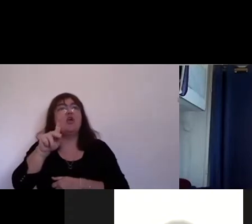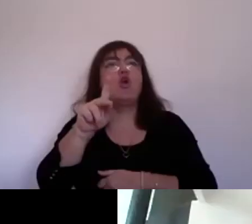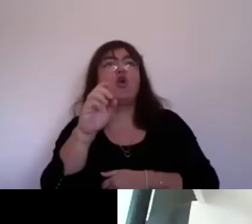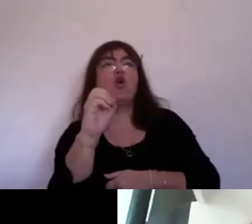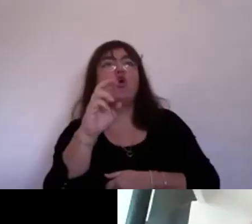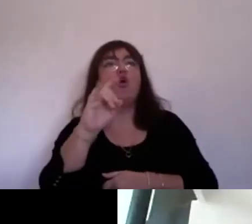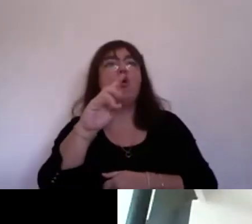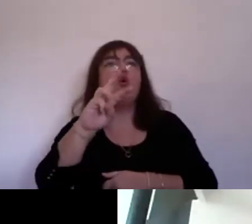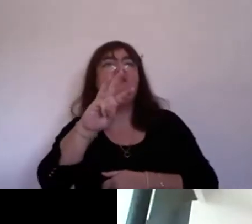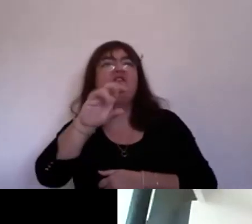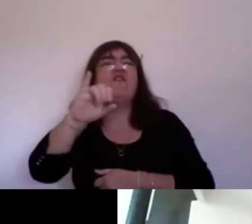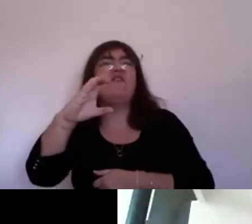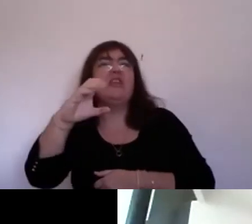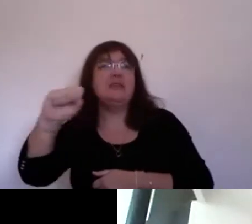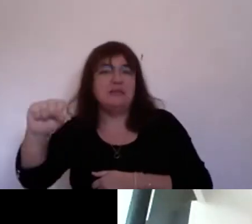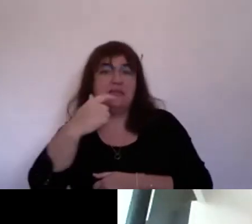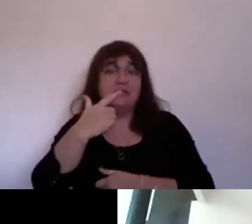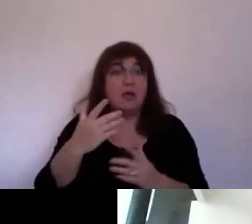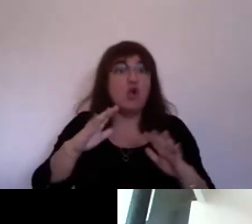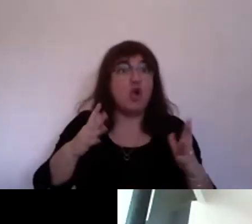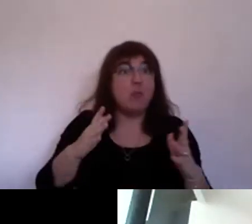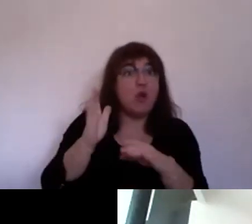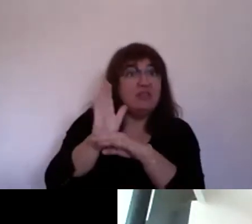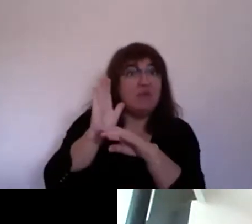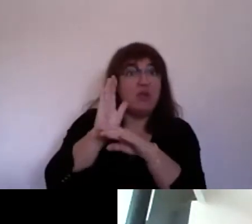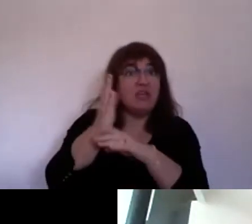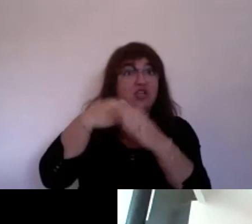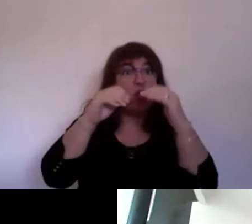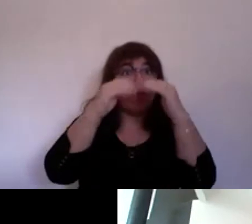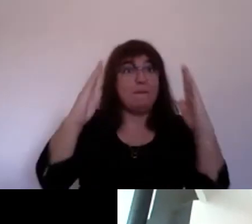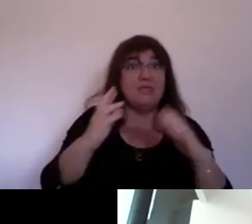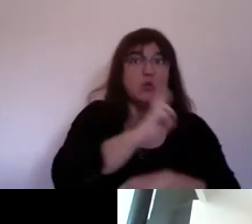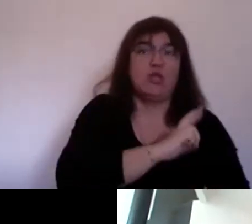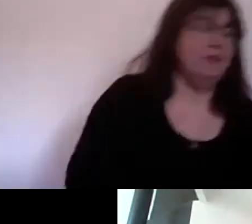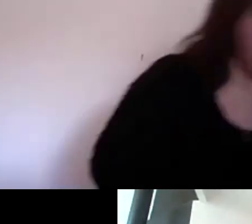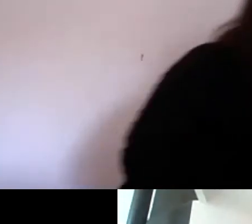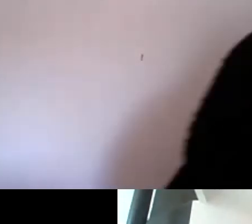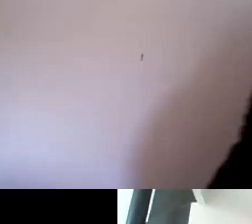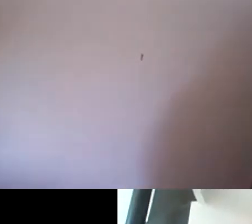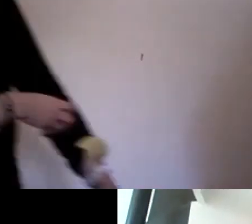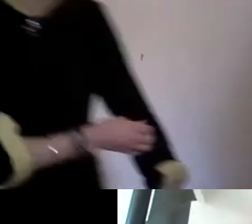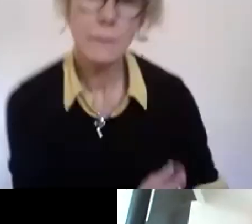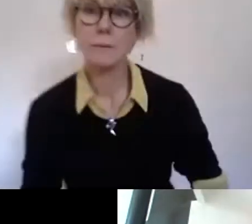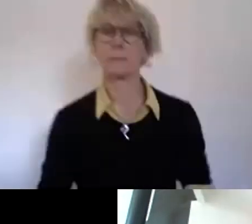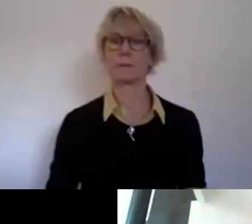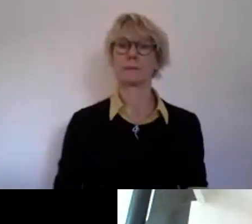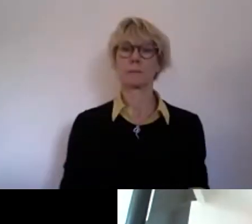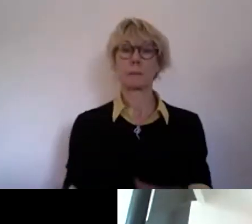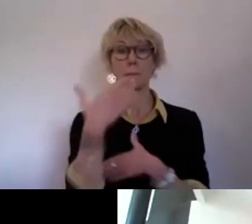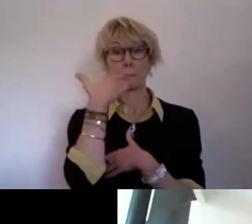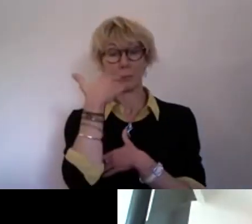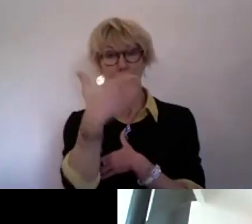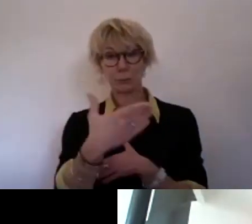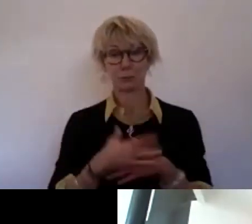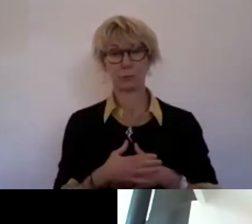tout ça a été vécu dans une maison de retraite. Alors, bonjour. Donc,